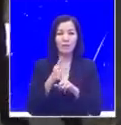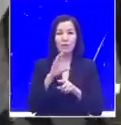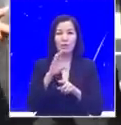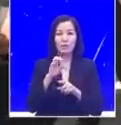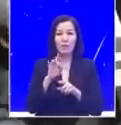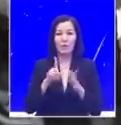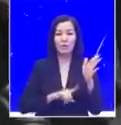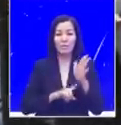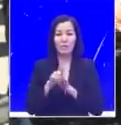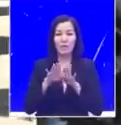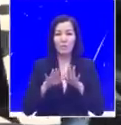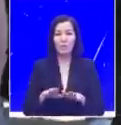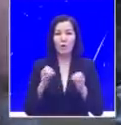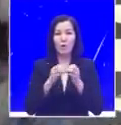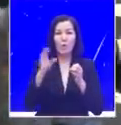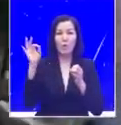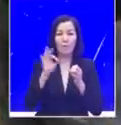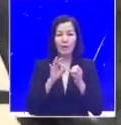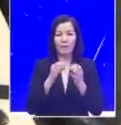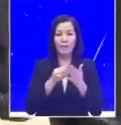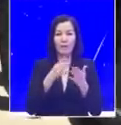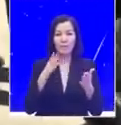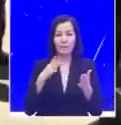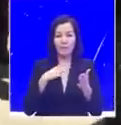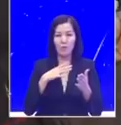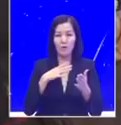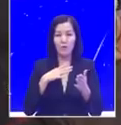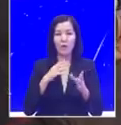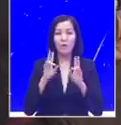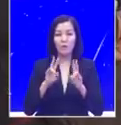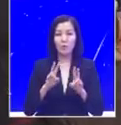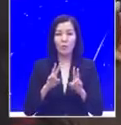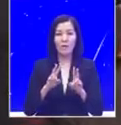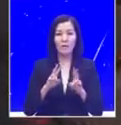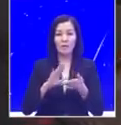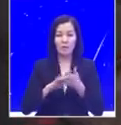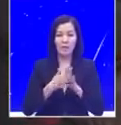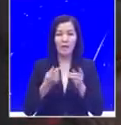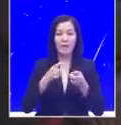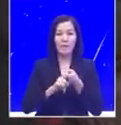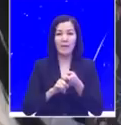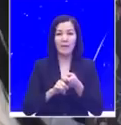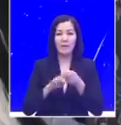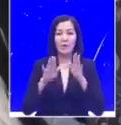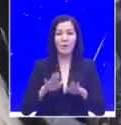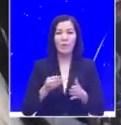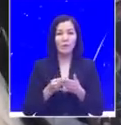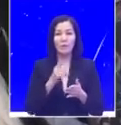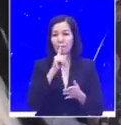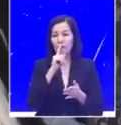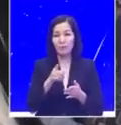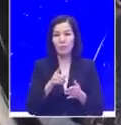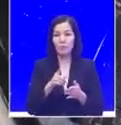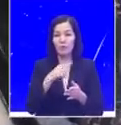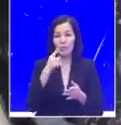бастап орын ақысын 10%-ға қымбаттауға мәжбүр болған. Бірақ еліміздегі жағдайды ескере келе орын бағасын көтерілмейтінін